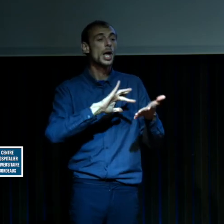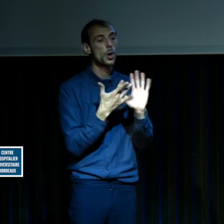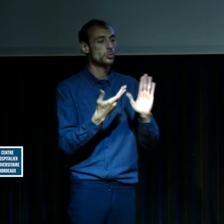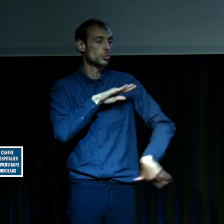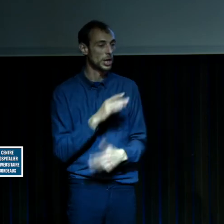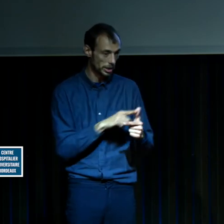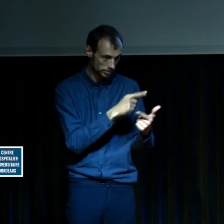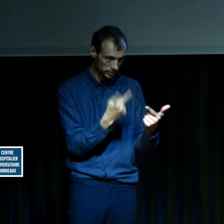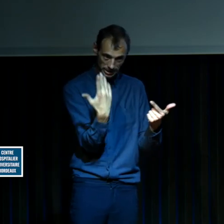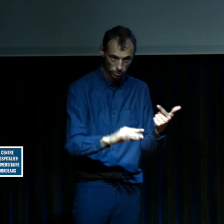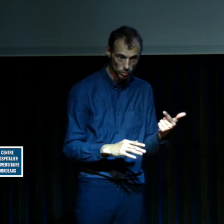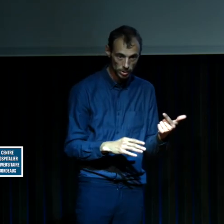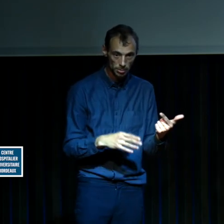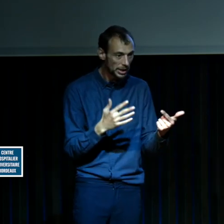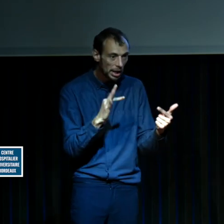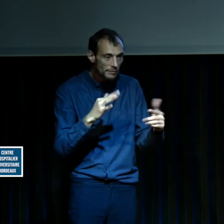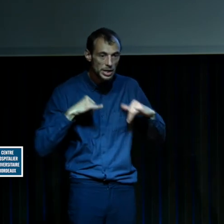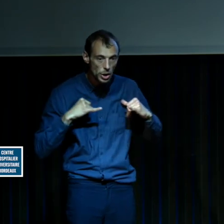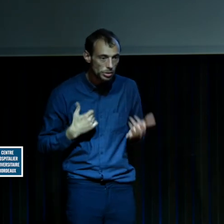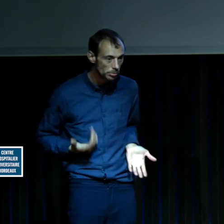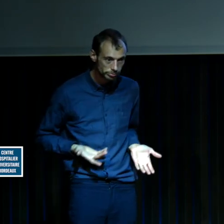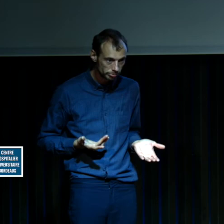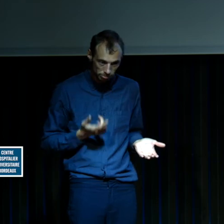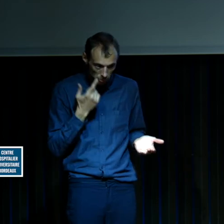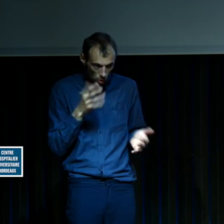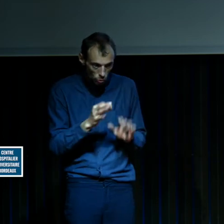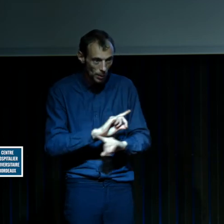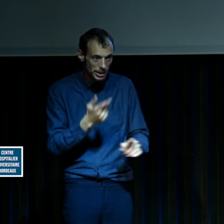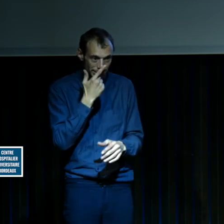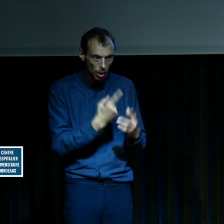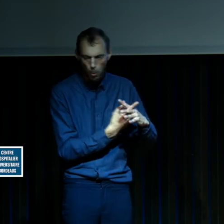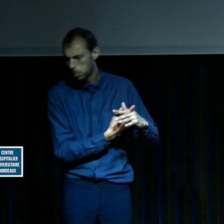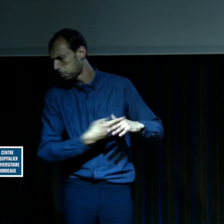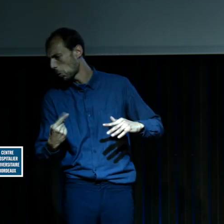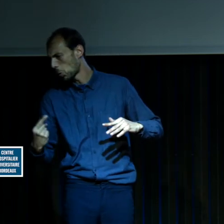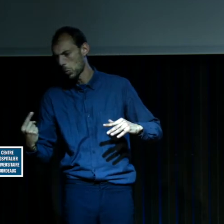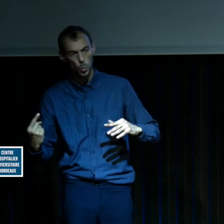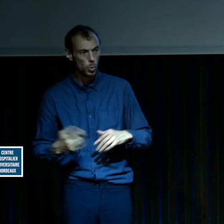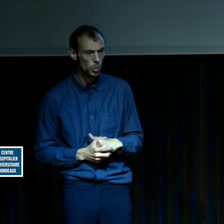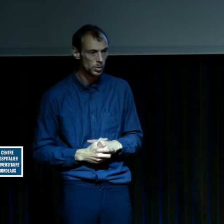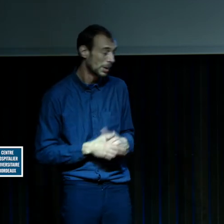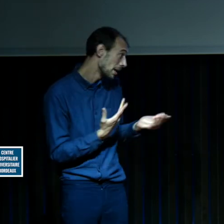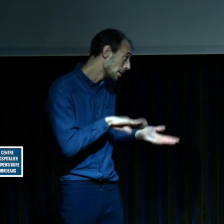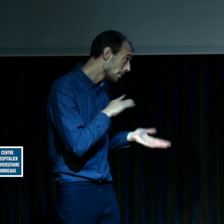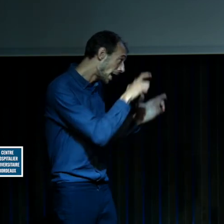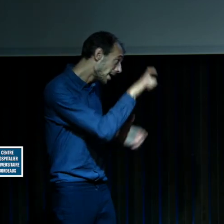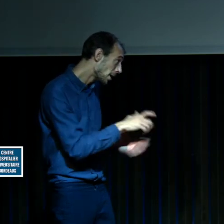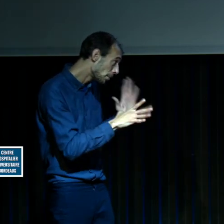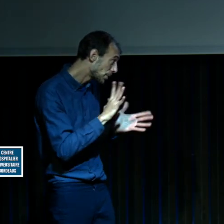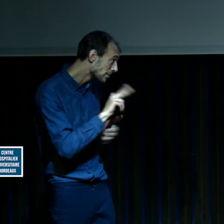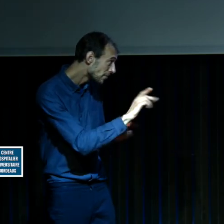me trouvais très, très isolée. Donc, avec vous, je pense que ça va changer